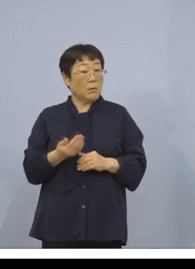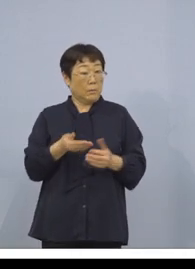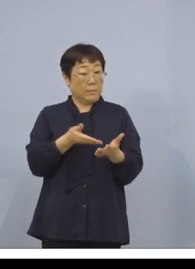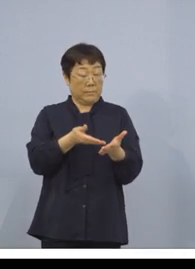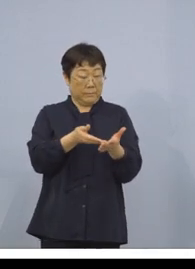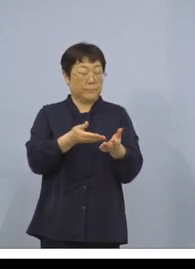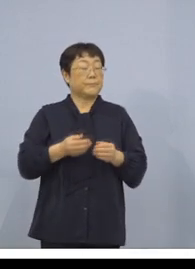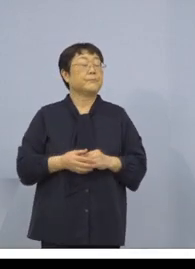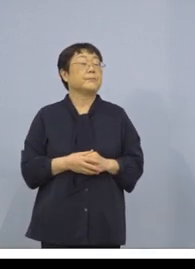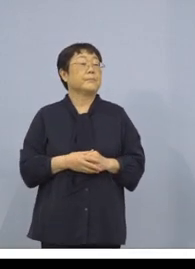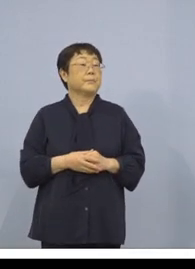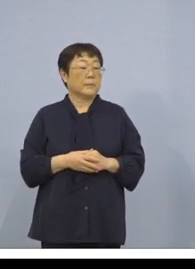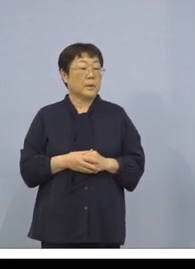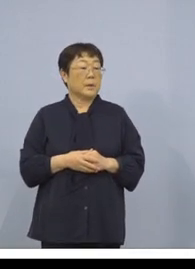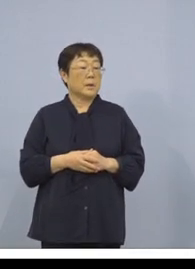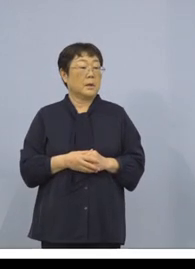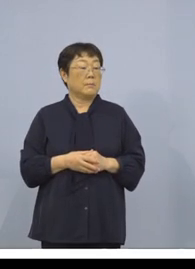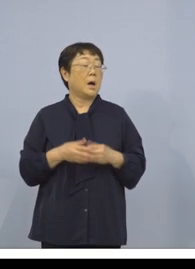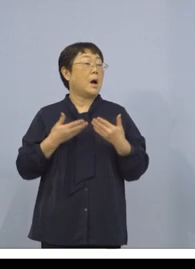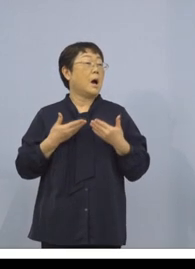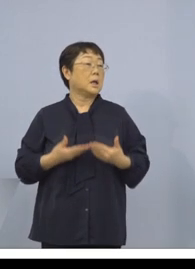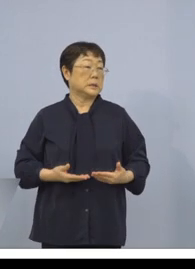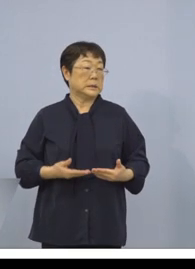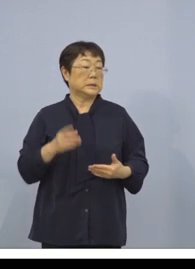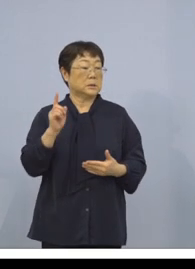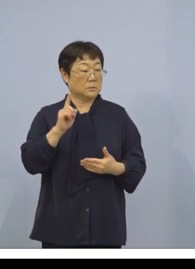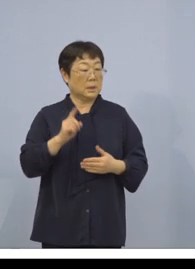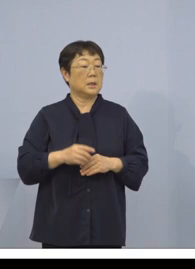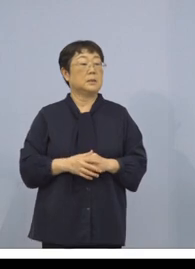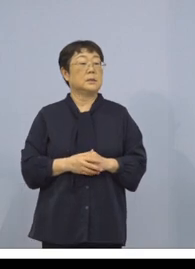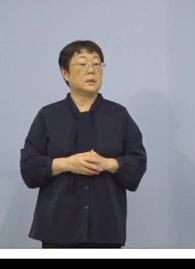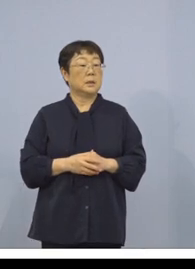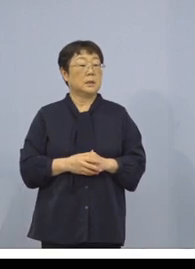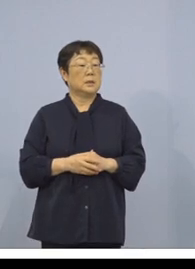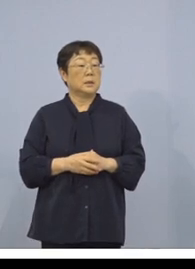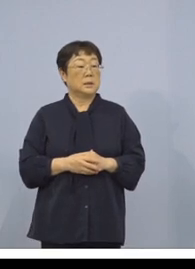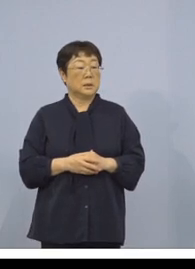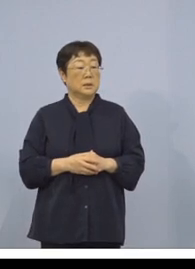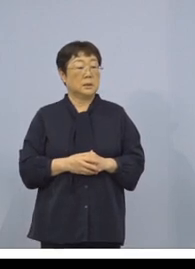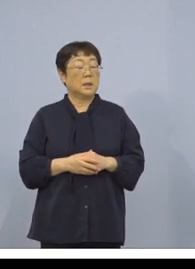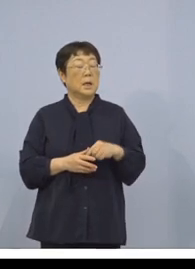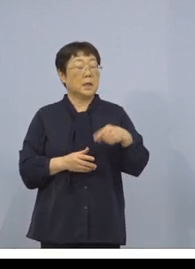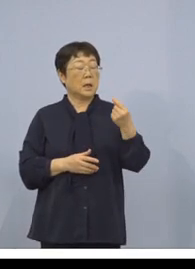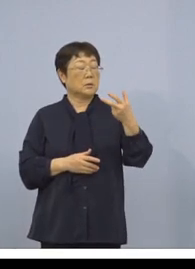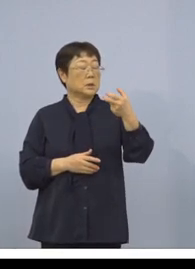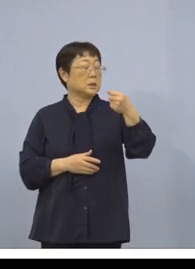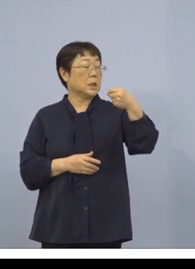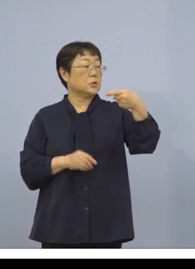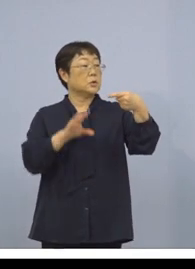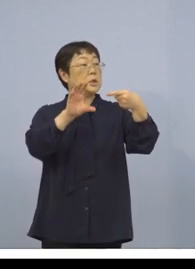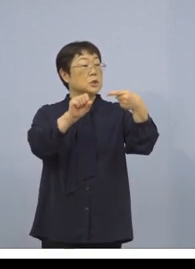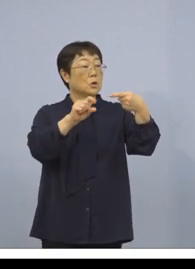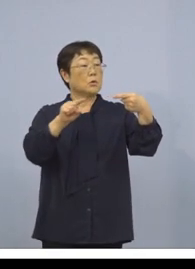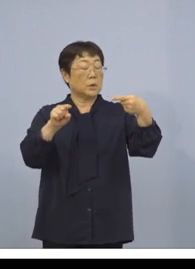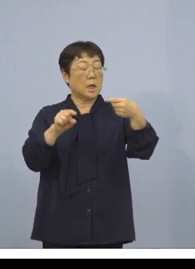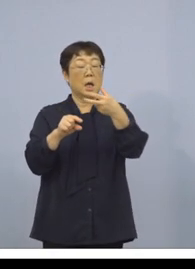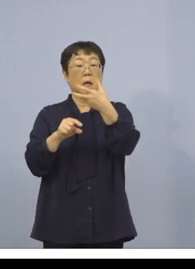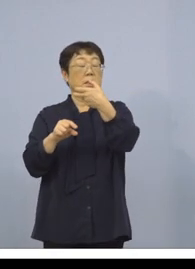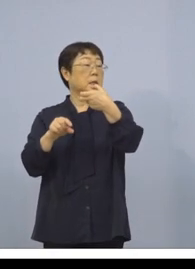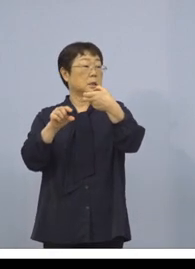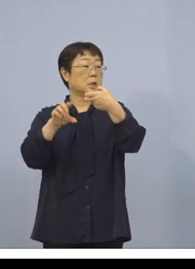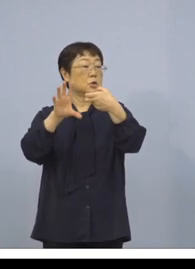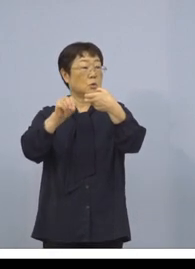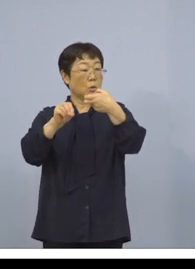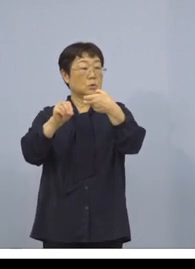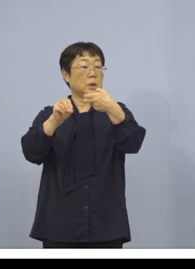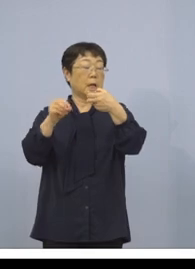ね、でまあ安心っていうことで言うと、まあ、今回171億の中で、まあ、70億円規模が一番大